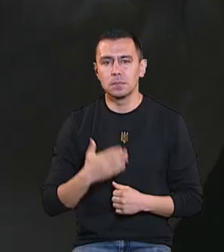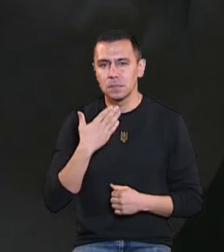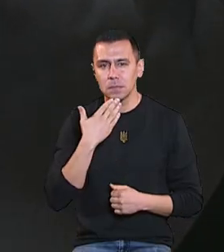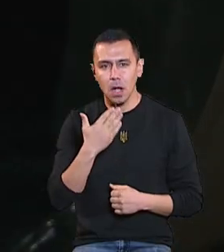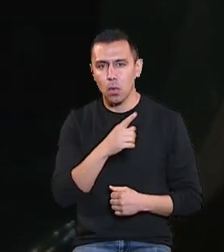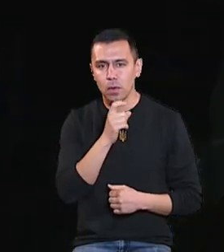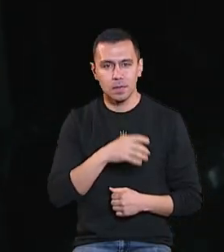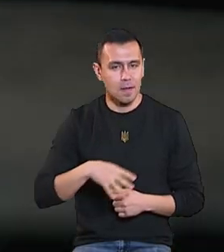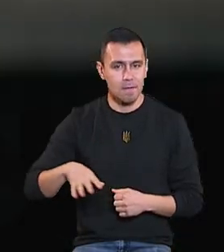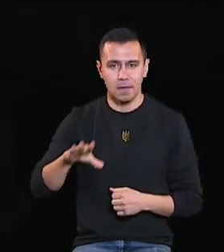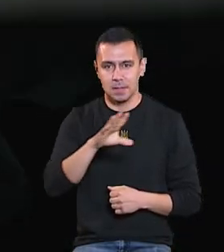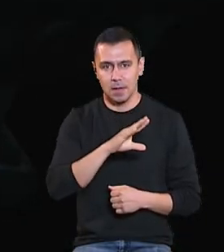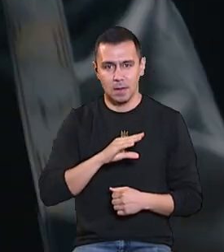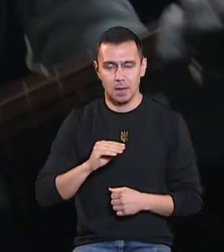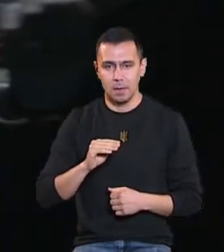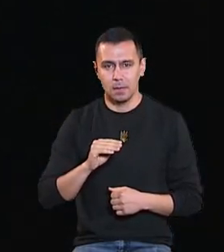дякую за все.